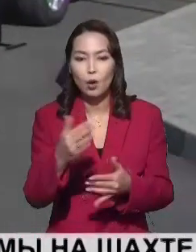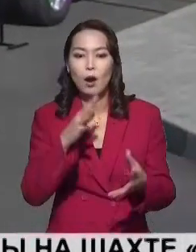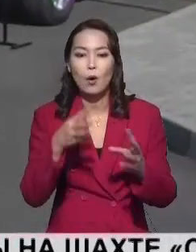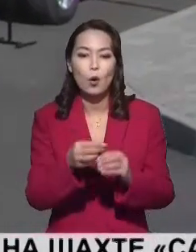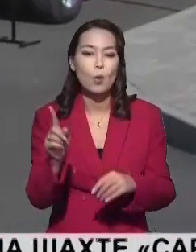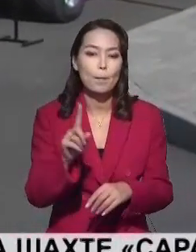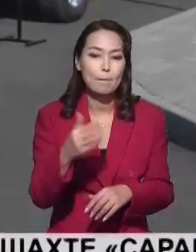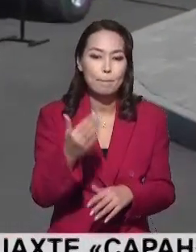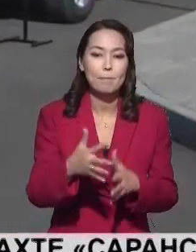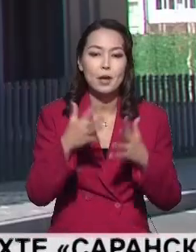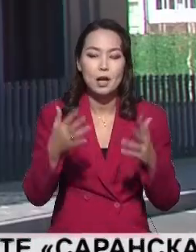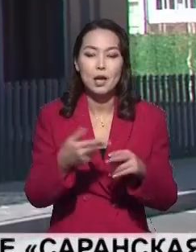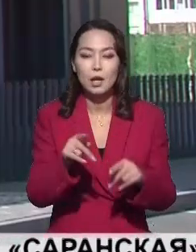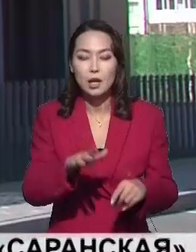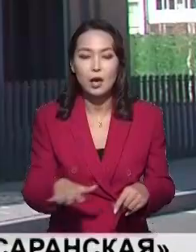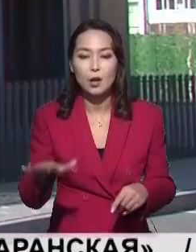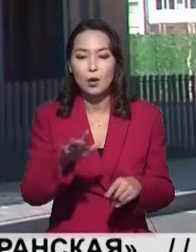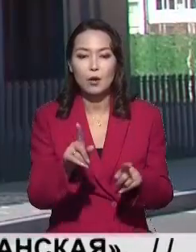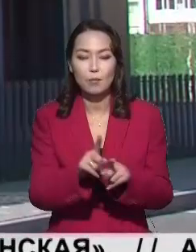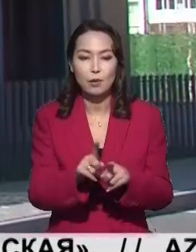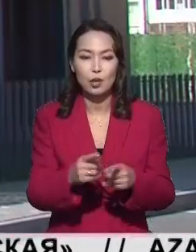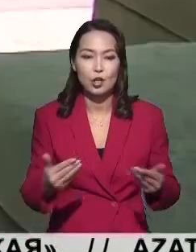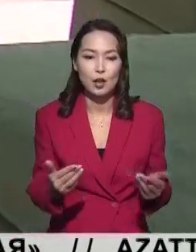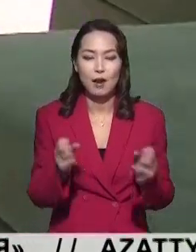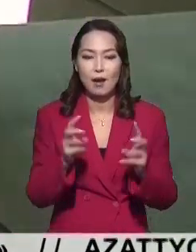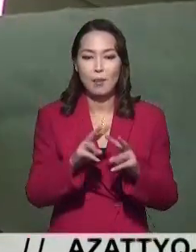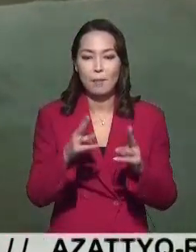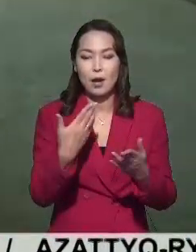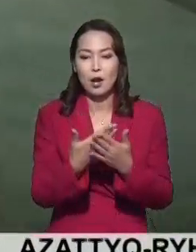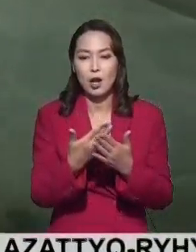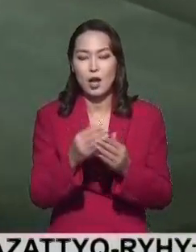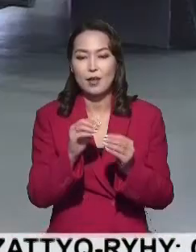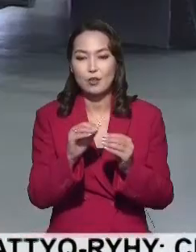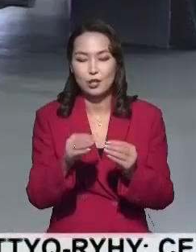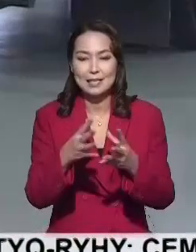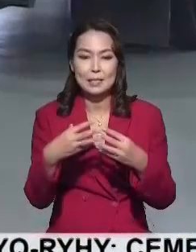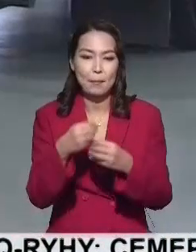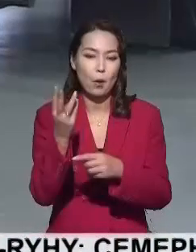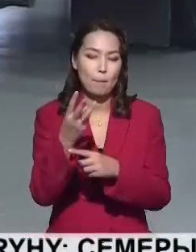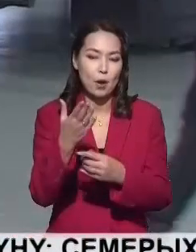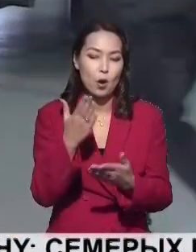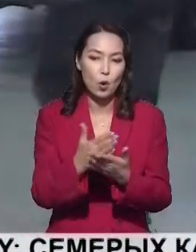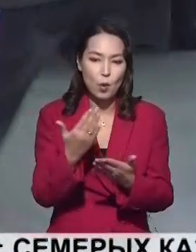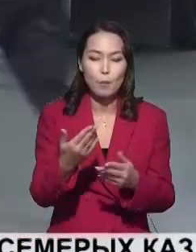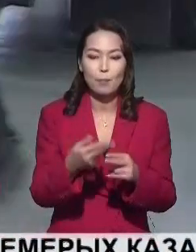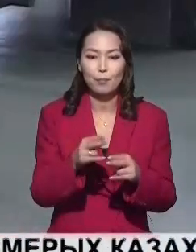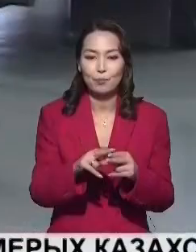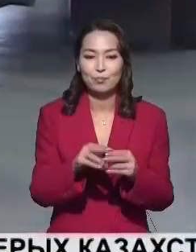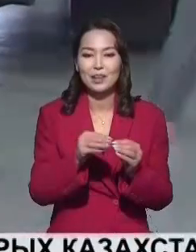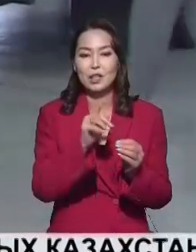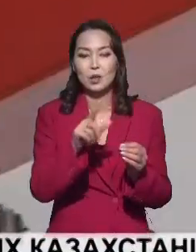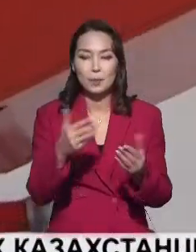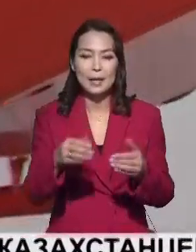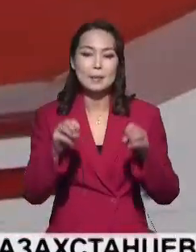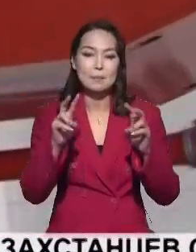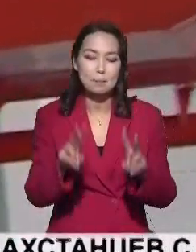что вокруг этой территории возведено общежитие. В нем могут проживать около 10 семей пожарных. Также ангар оснащен 6 единицами специальной